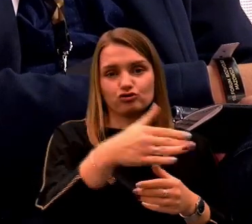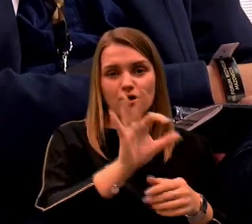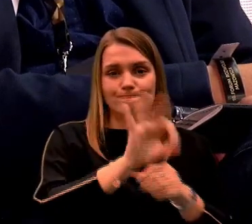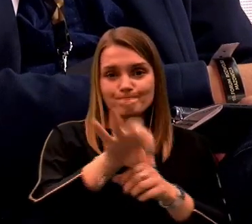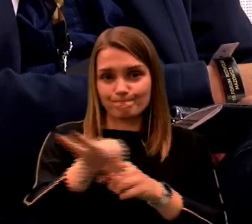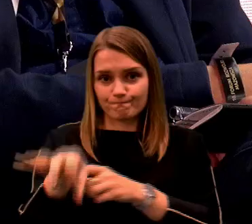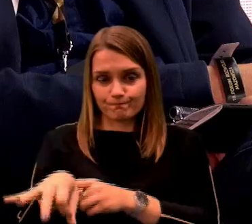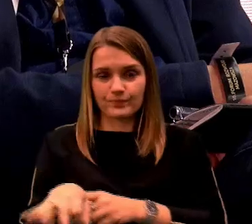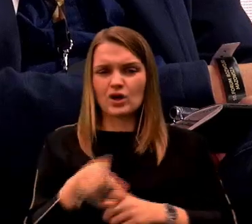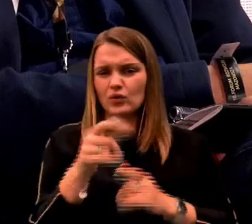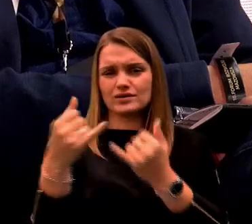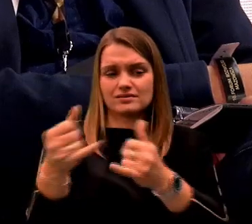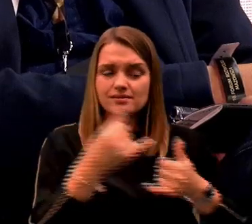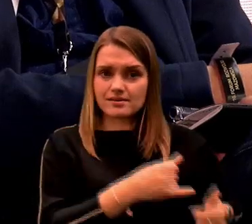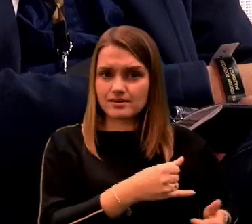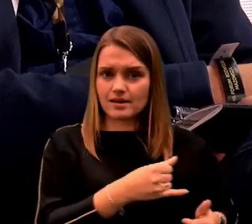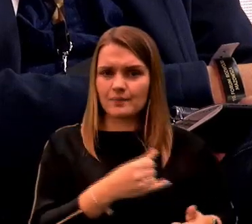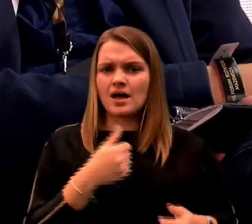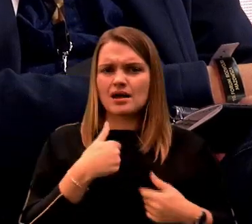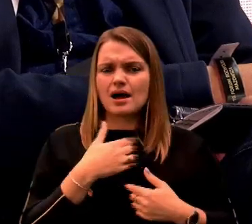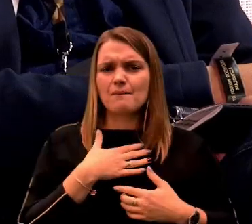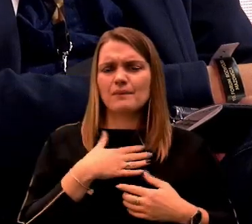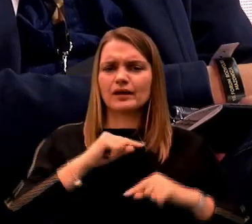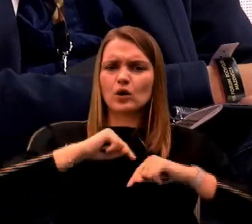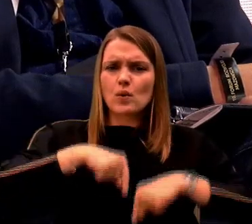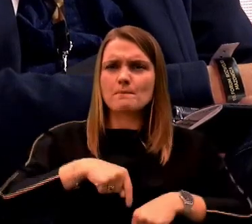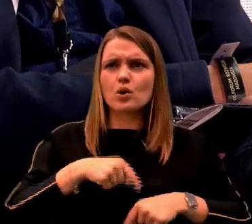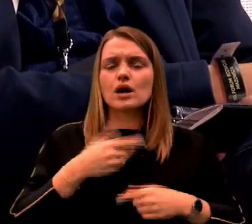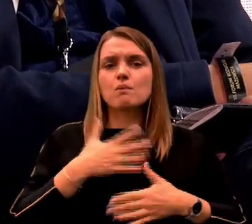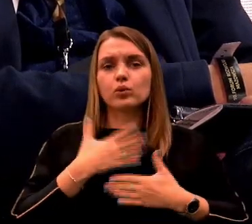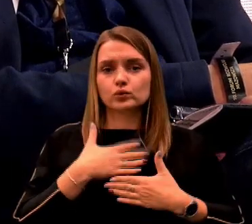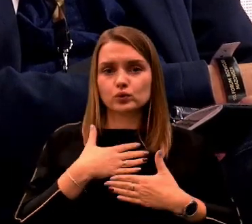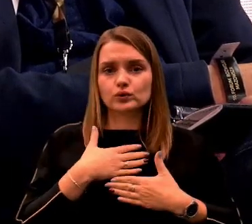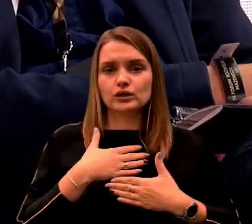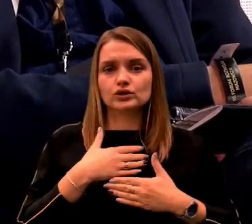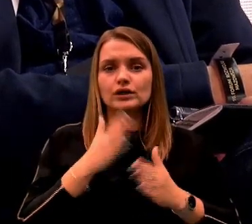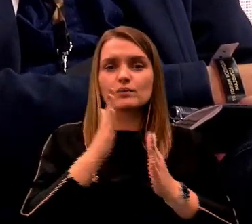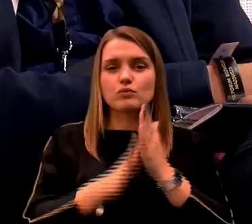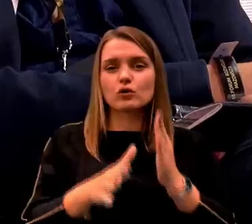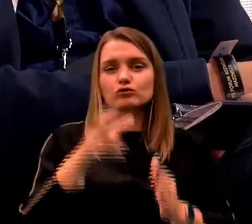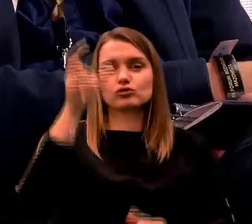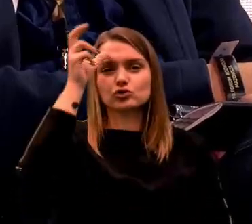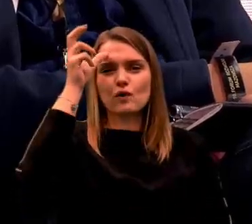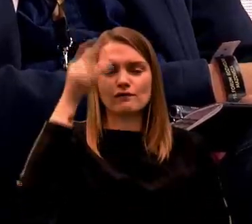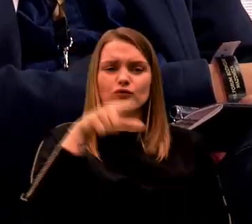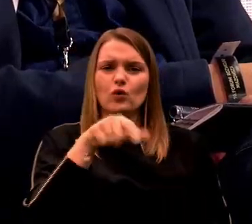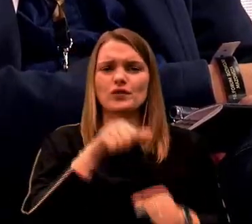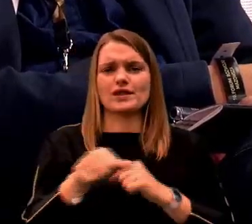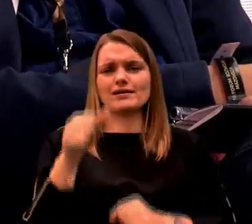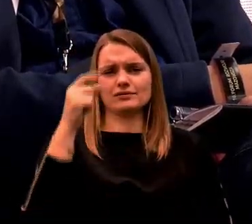I naprawdę mam głębokie poczucie, że nawet taki prosty, pracujący człowiek, on nie jest głupi i on